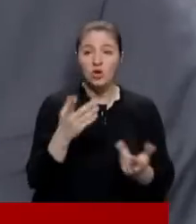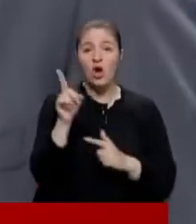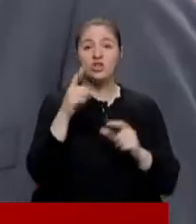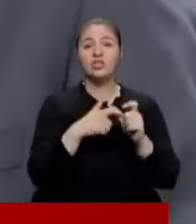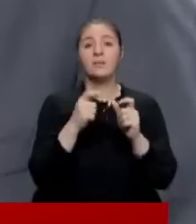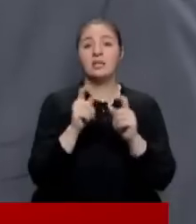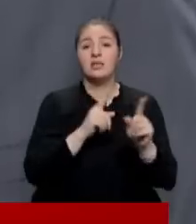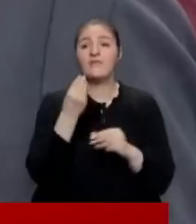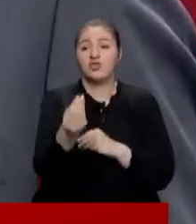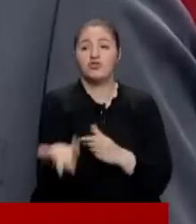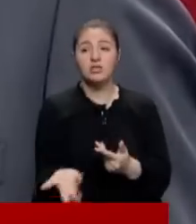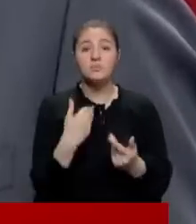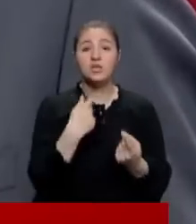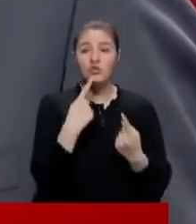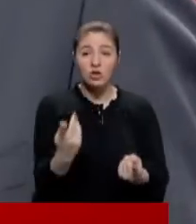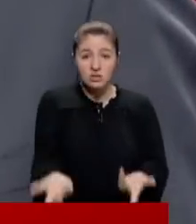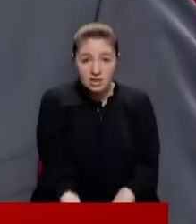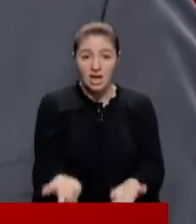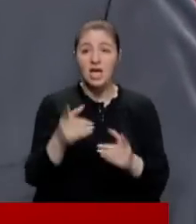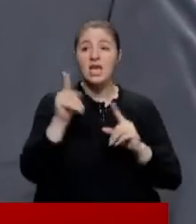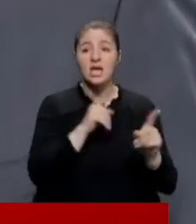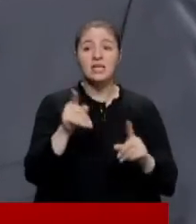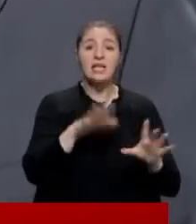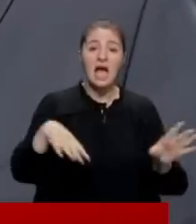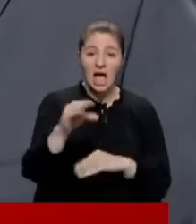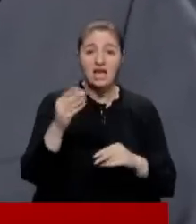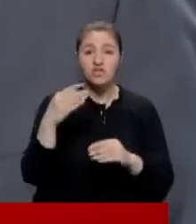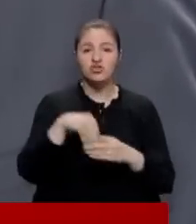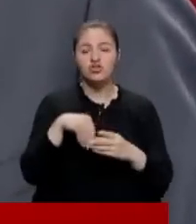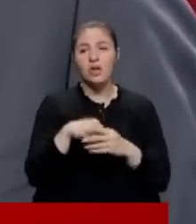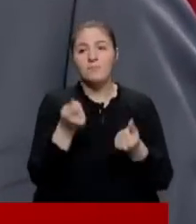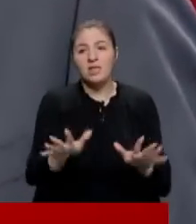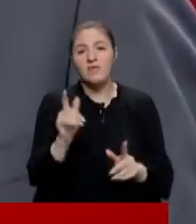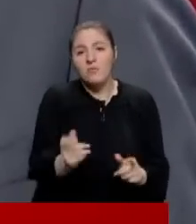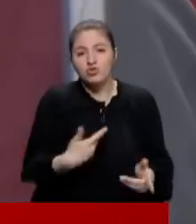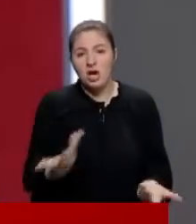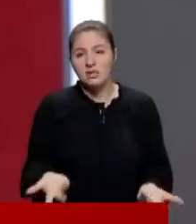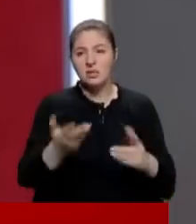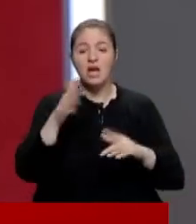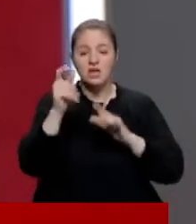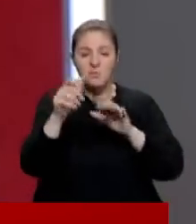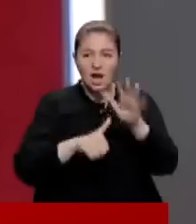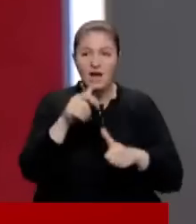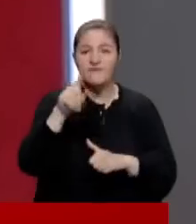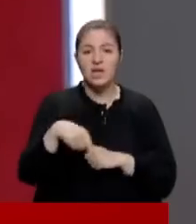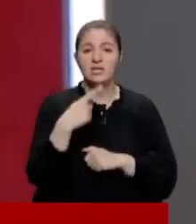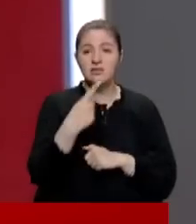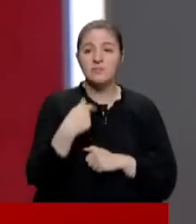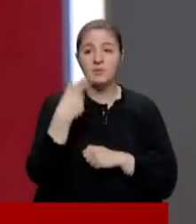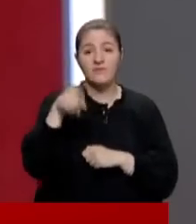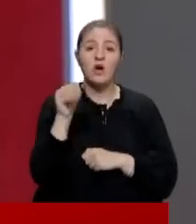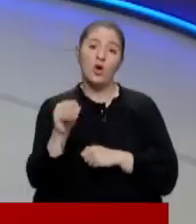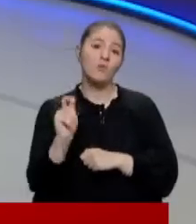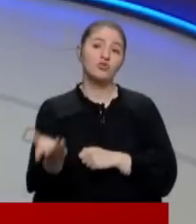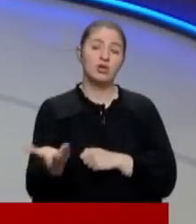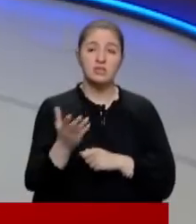10 GB internet vereceğiz Biz diyoruz ki interneti herkes için bedava yapacağız rant vergisi diye biz bir